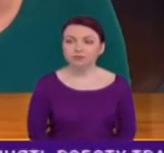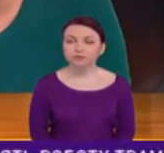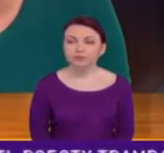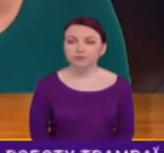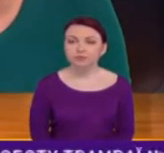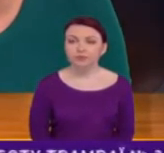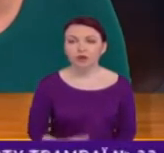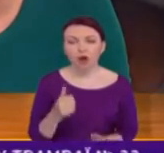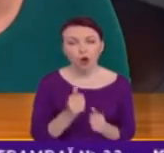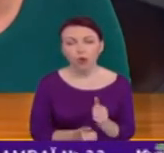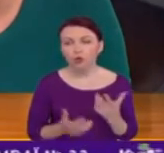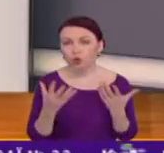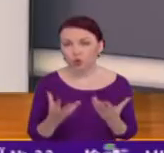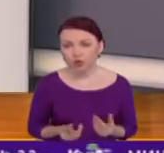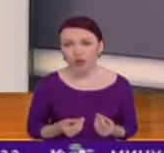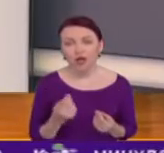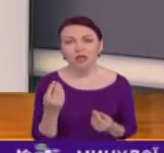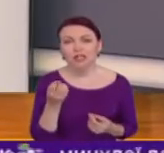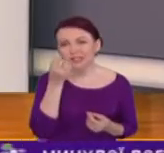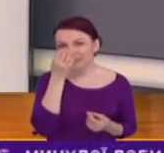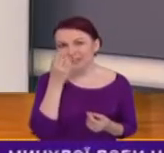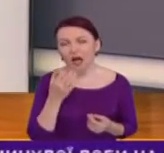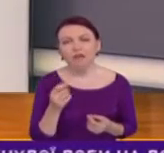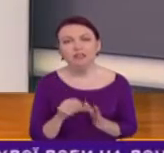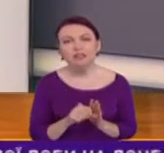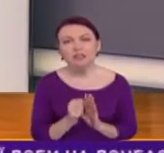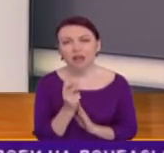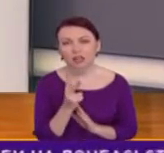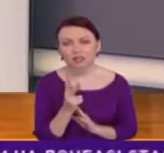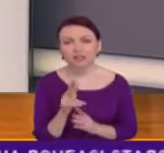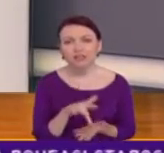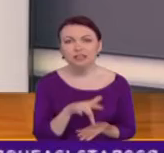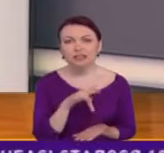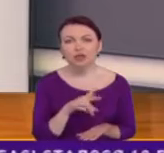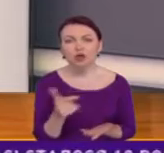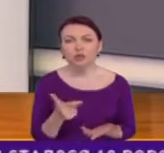Ну, я думаю, що кожного дня на Цвітаєва, 13, в Центр громадської